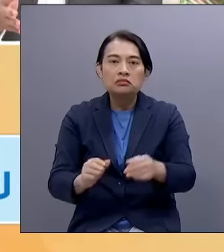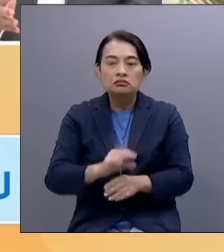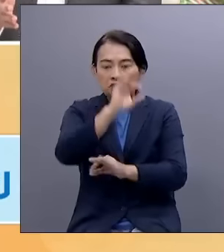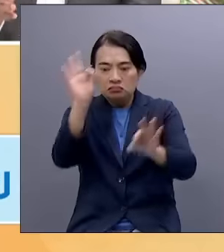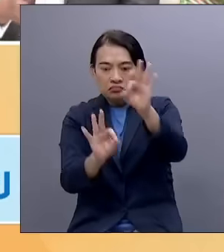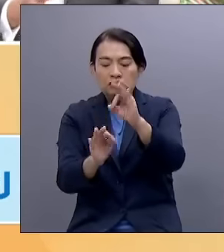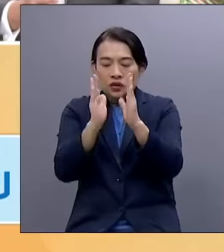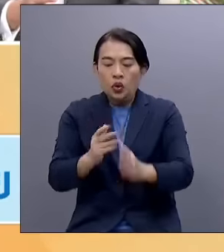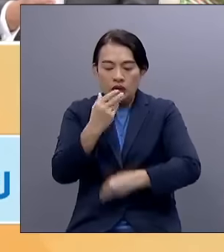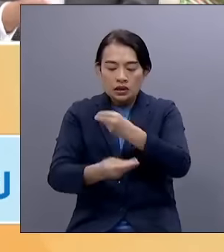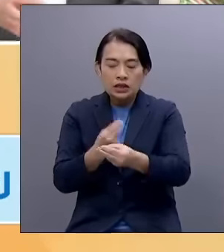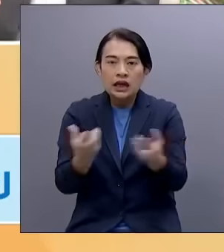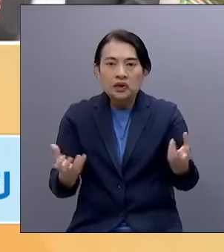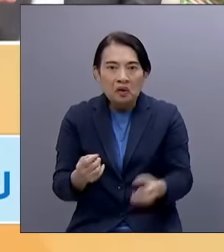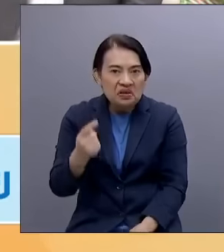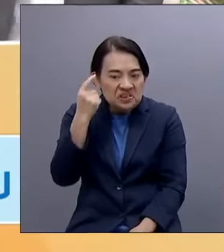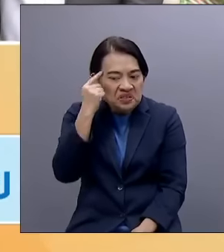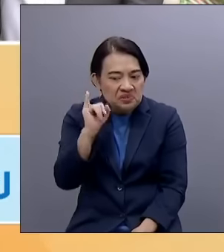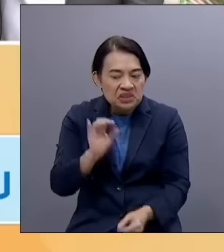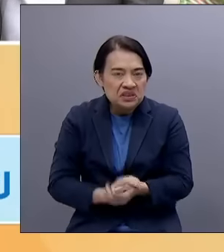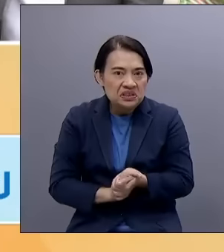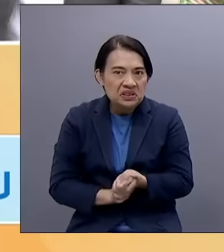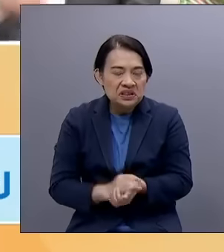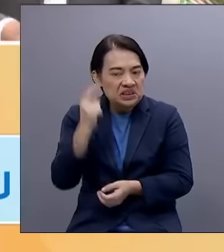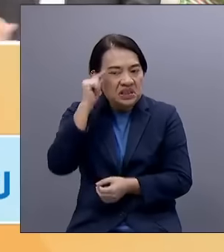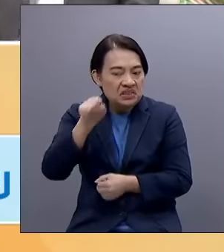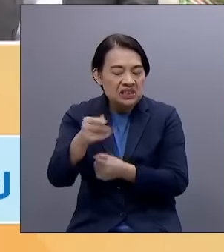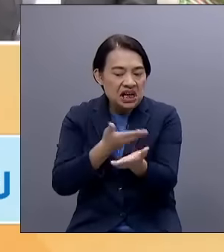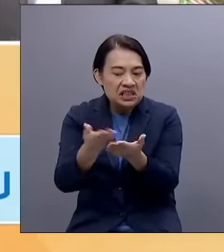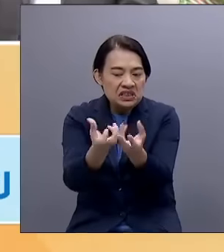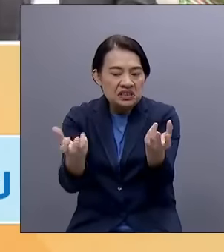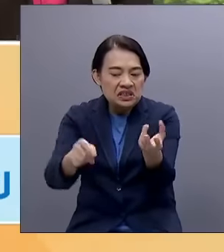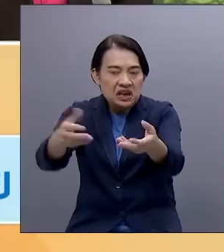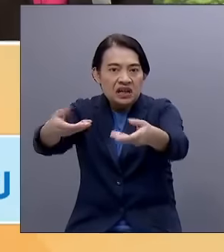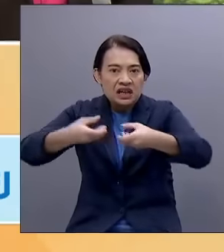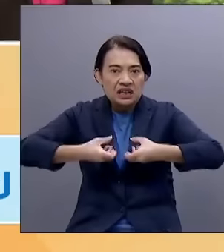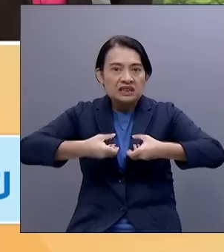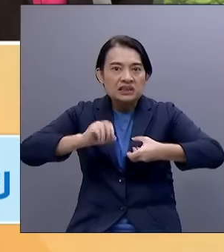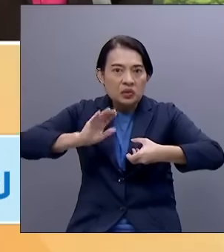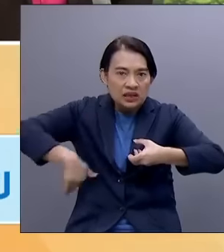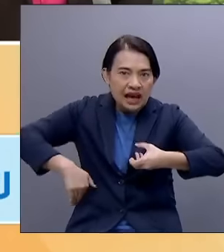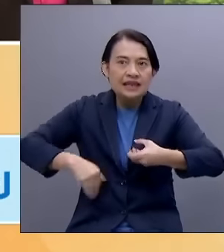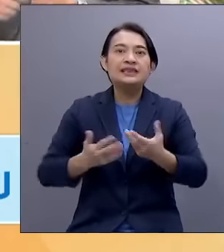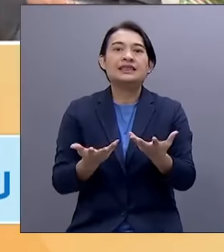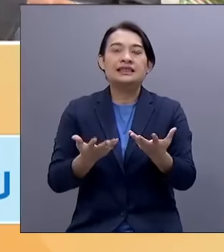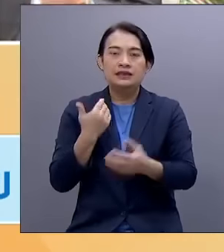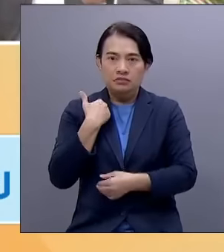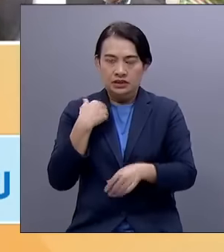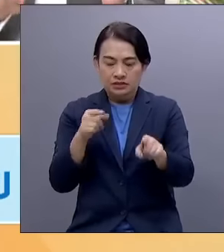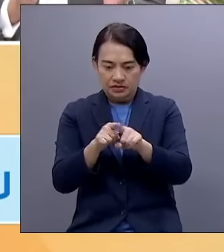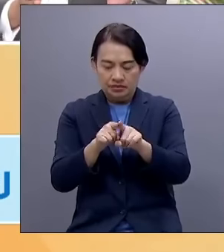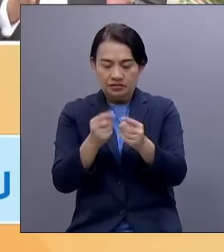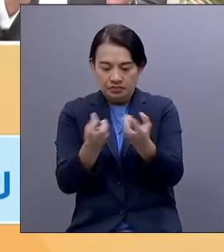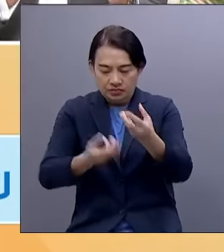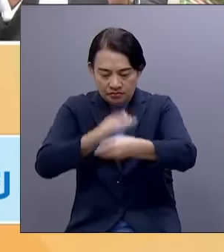เนี่ยก็หัวหมอก็มีนะไปจับเสือมือเปล่ากะว่าจะไปสั่งของมาก่อนแล้วเอามาส่งของคือพีออเดอร์มาอ่าอะไรอย่างเงี้ยแล้วค่อยกะว่าเอามาขาย